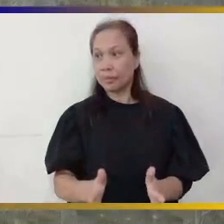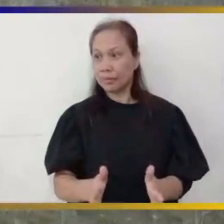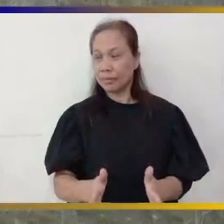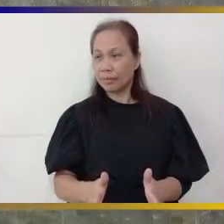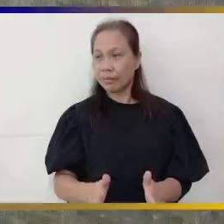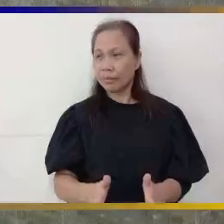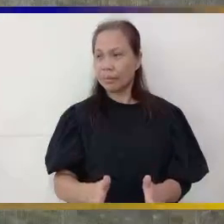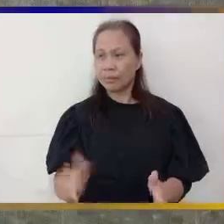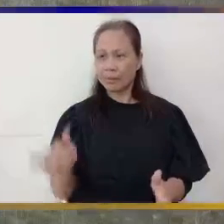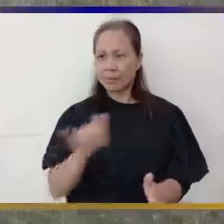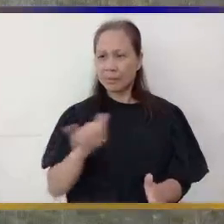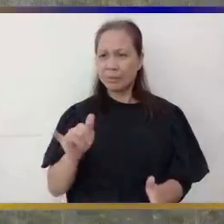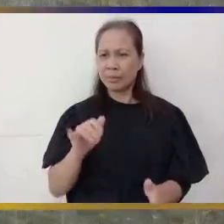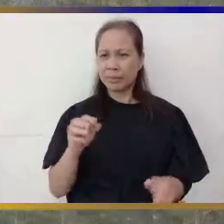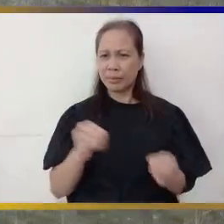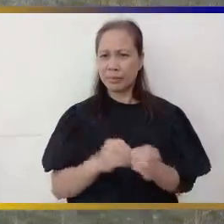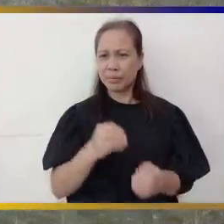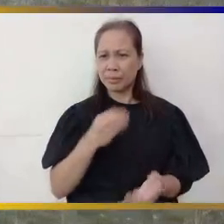Baptist